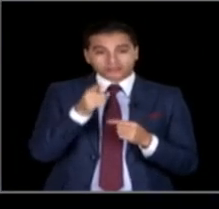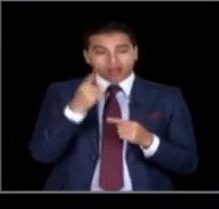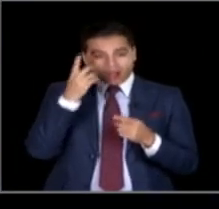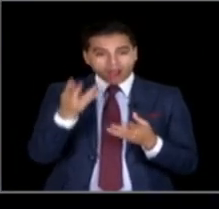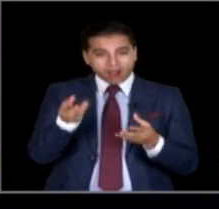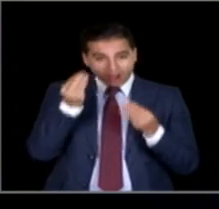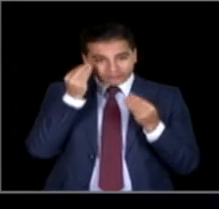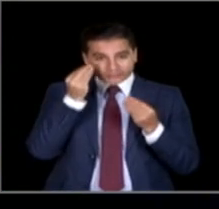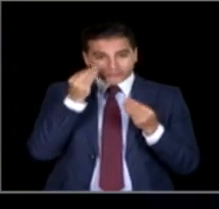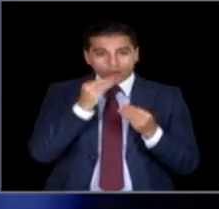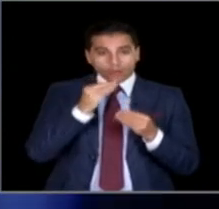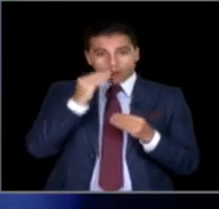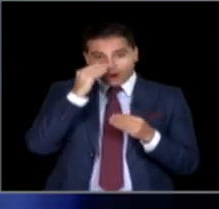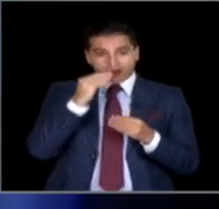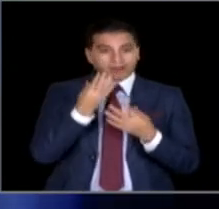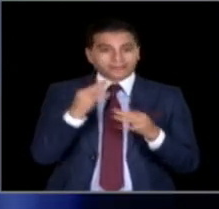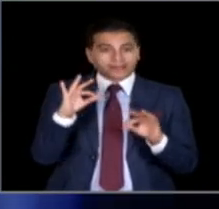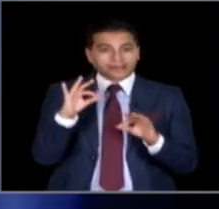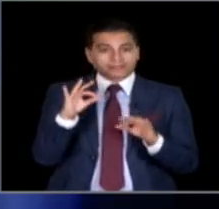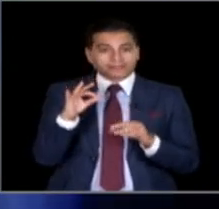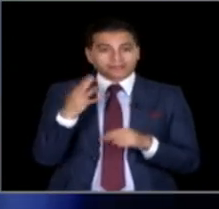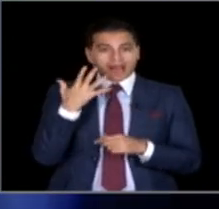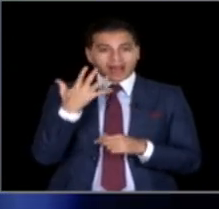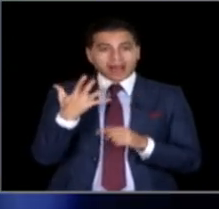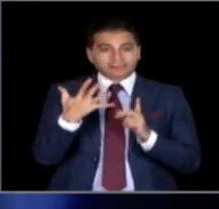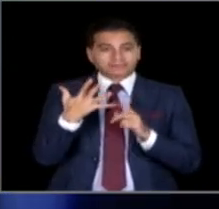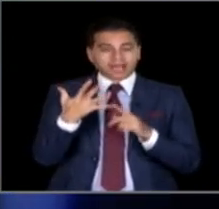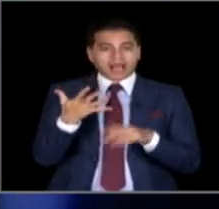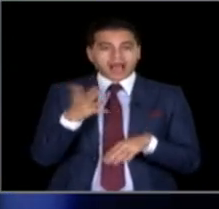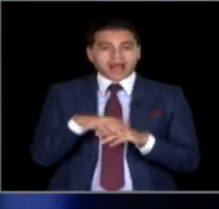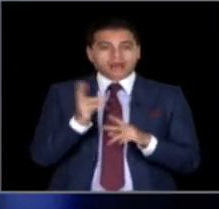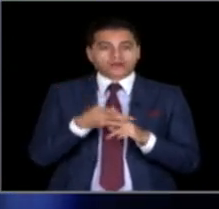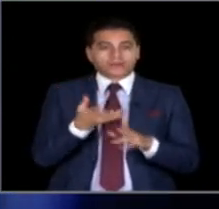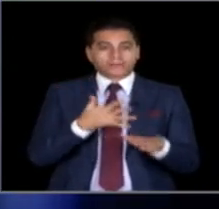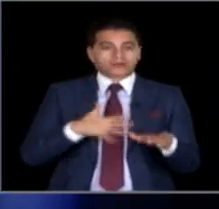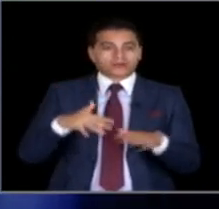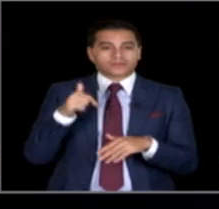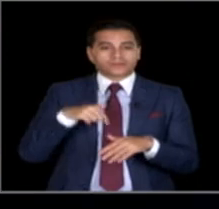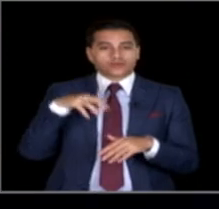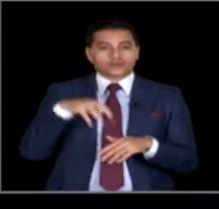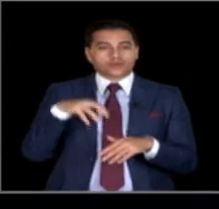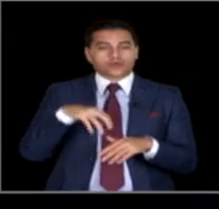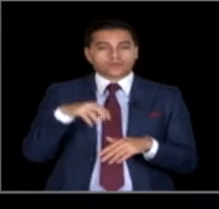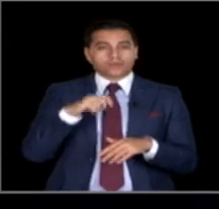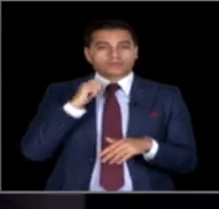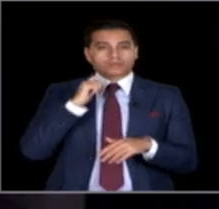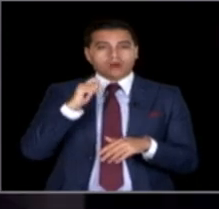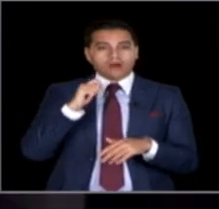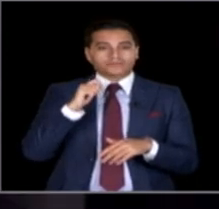حافظه القران بالكامل. الحمد لله. 5 على الجمهوريه في 2012 في عالية القراءه. ما شاء الله ما شاء